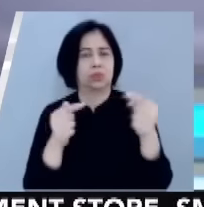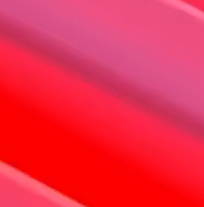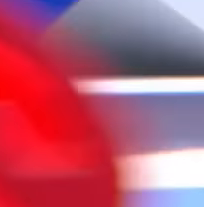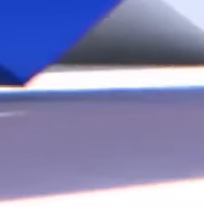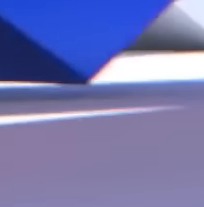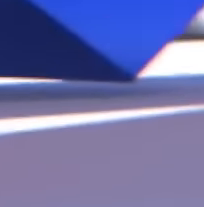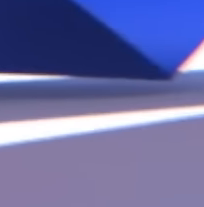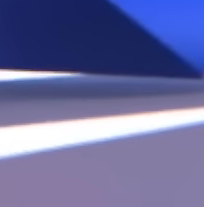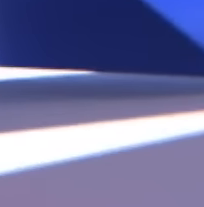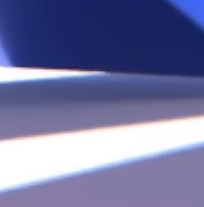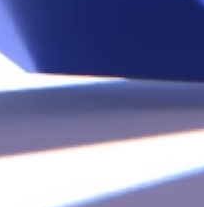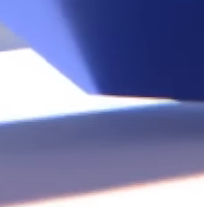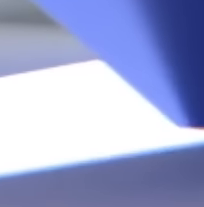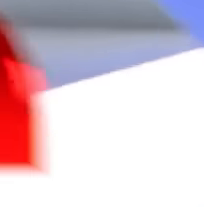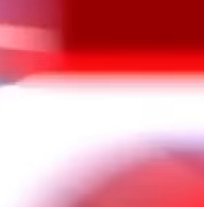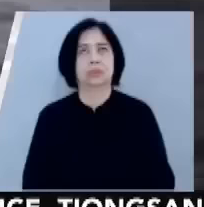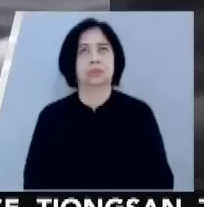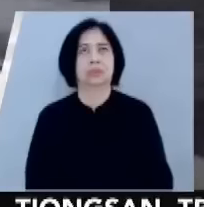Gaston.